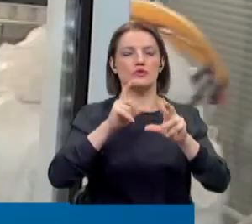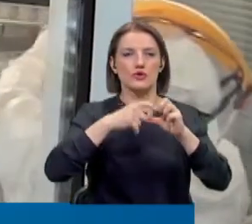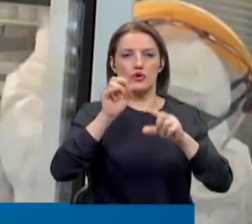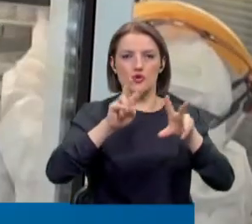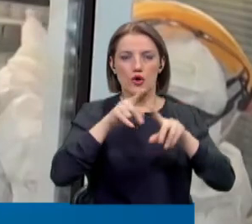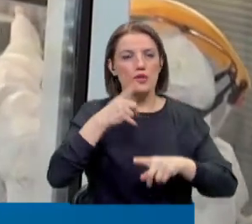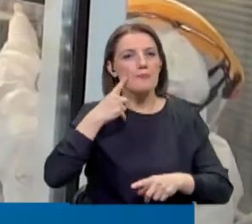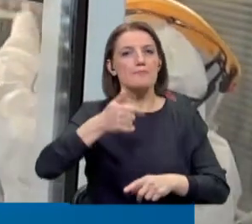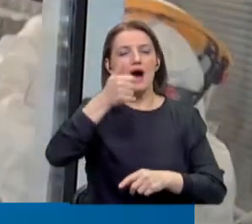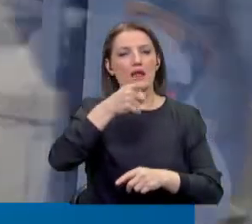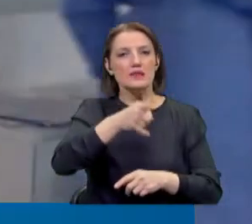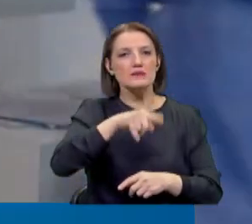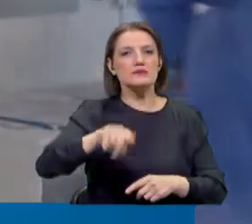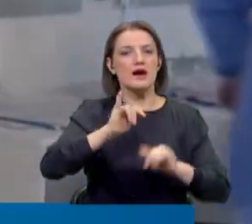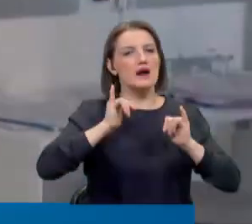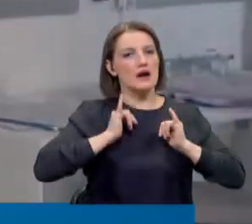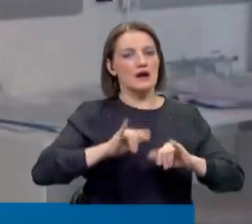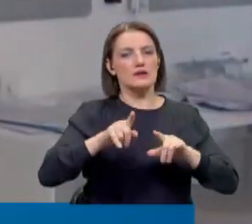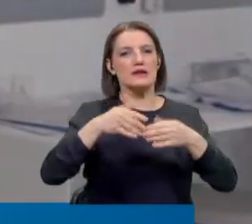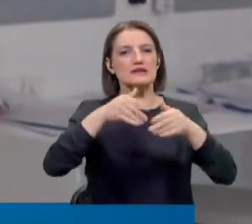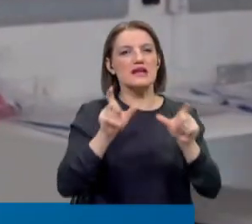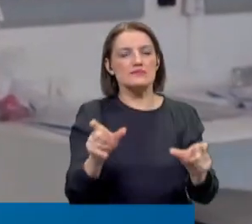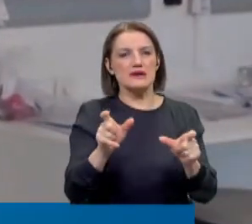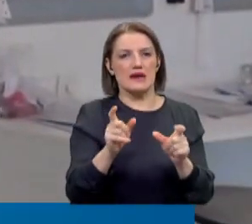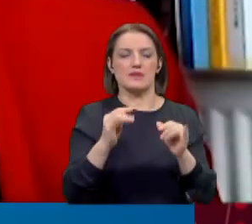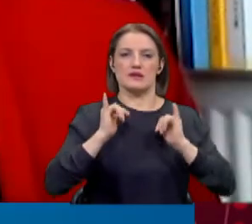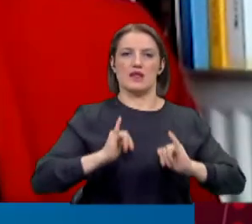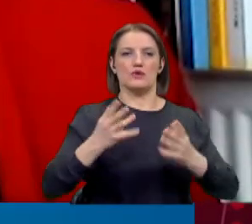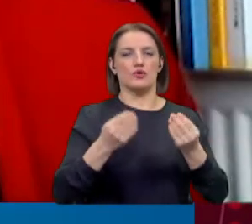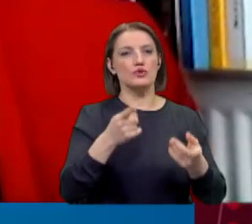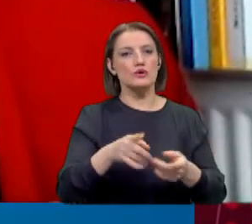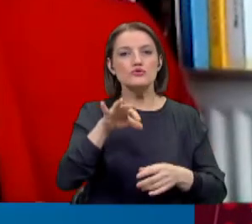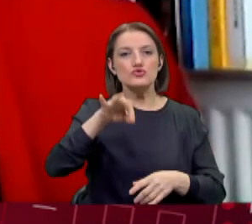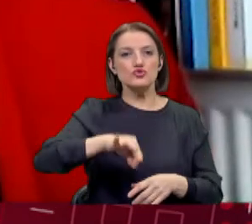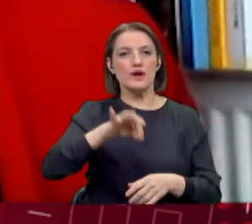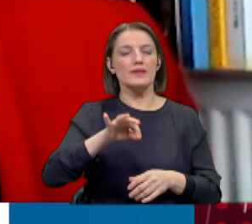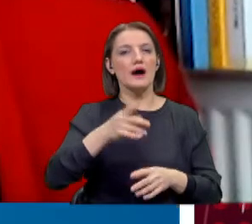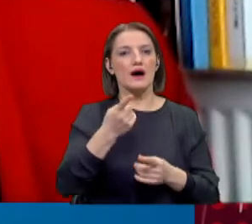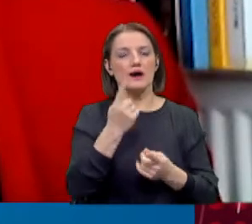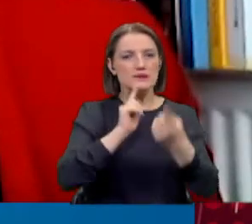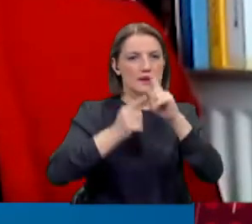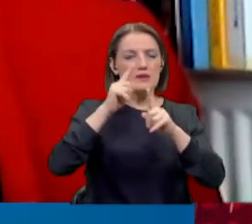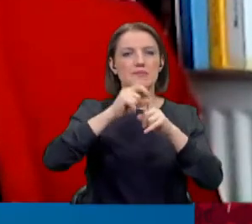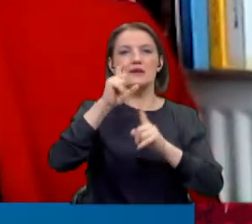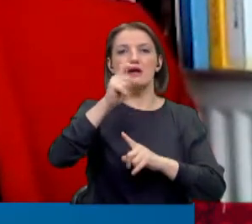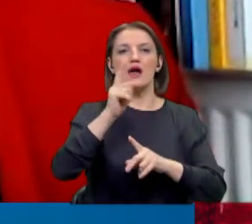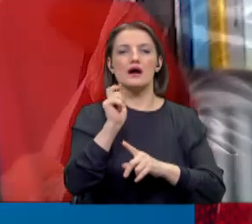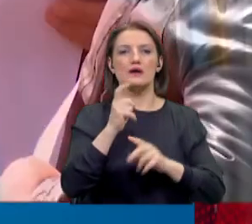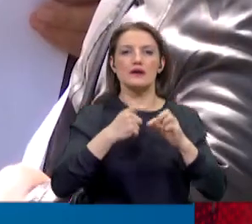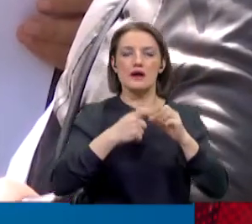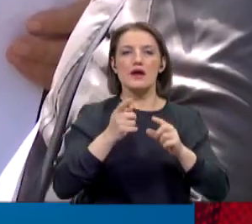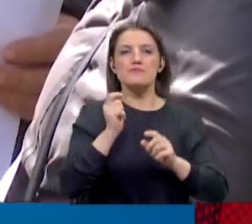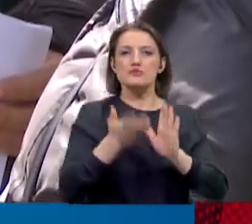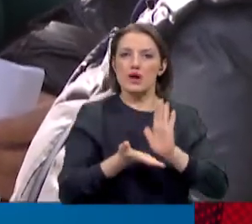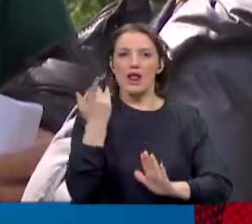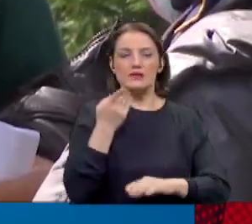tarafından tedbirlerin gevşetilmesi de salgının alevini iyice körükledi Çünkü şu anda taramalar bırakıldı ihtiyar zorlukları